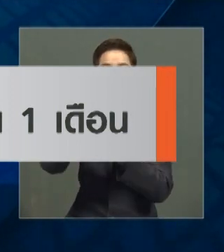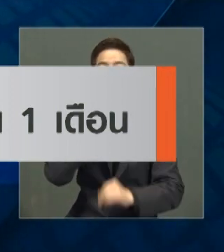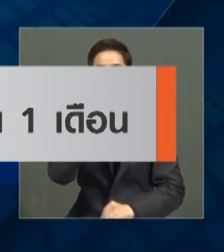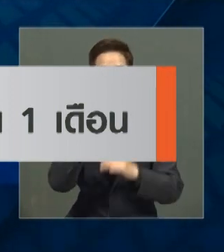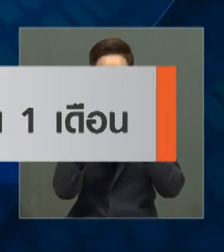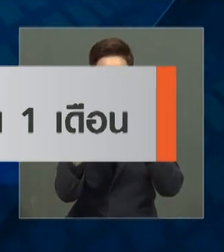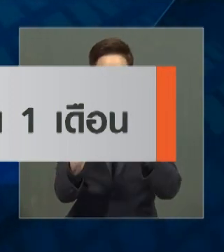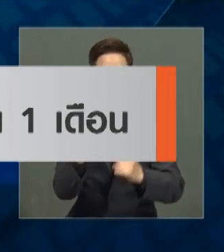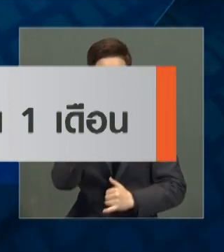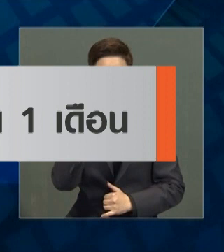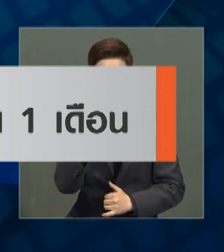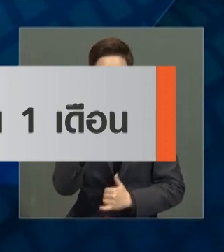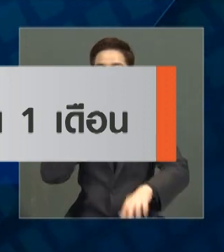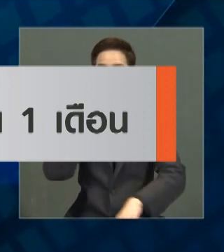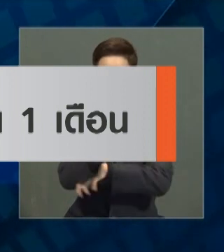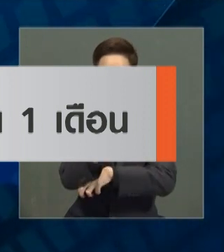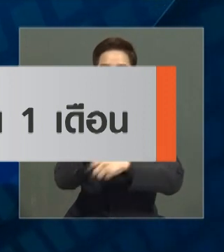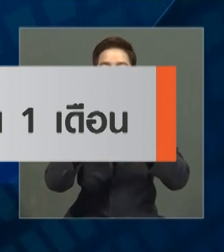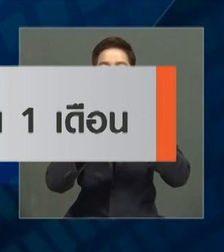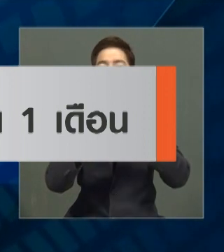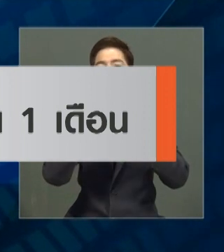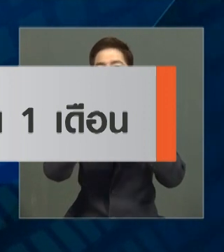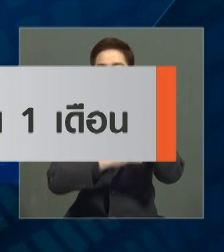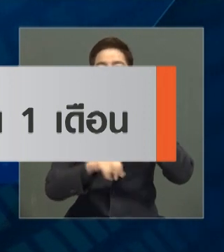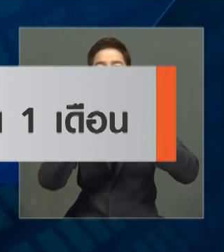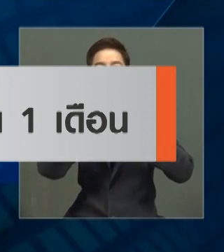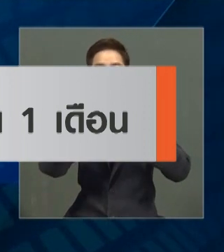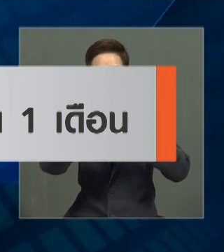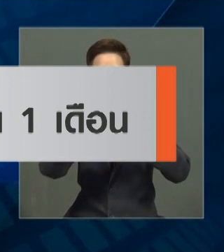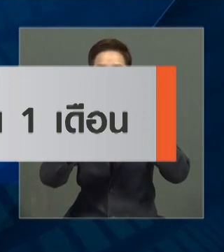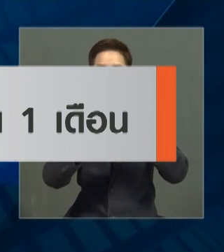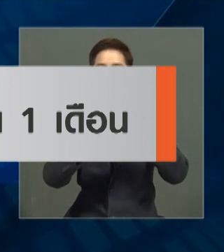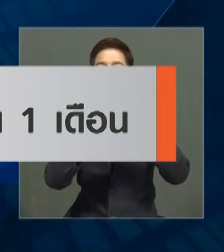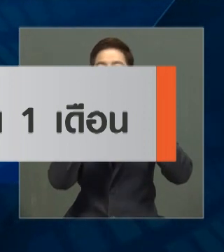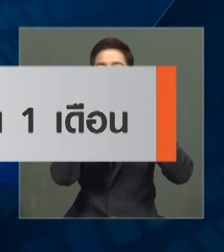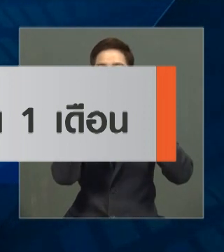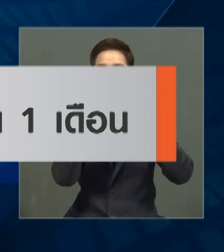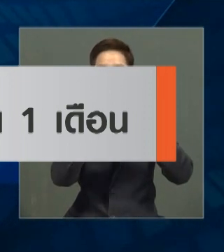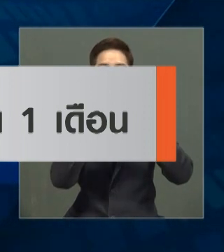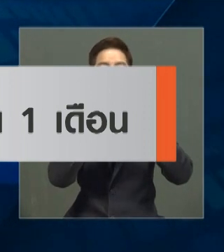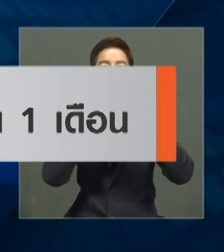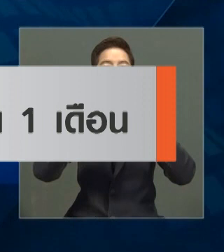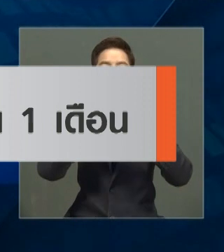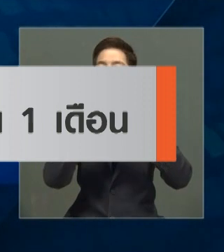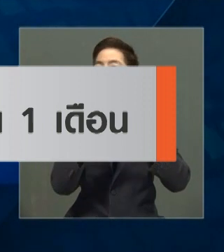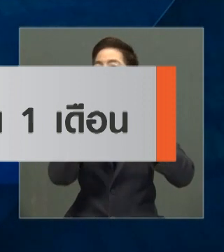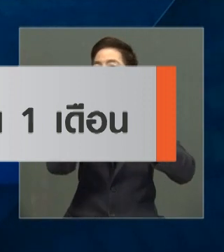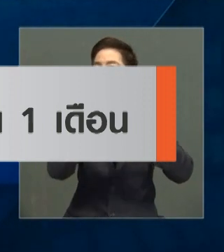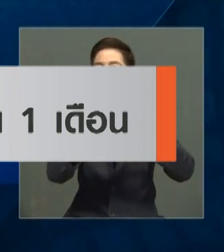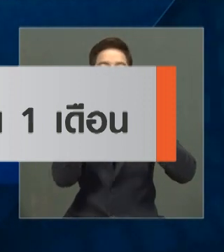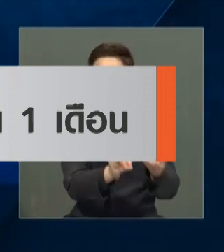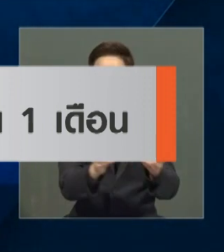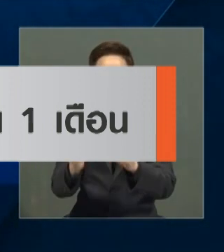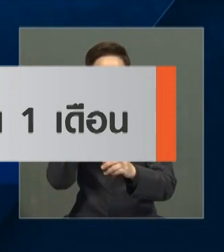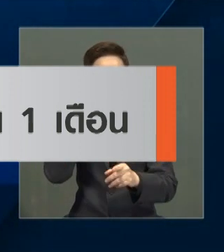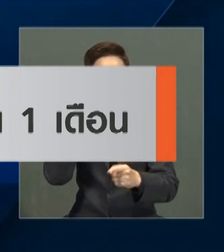คุณหมอย้ำว่าการปรับเปลี่ยนมาตรการทั้งที่ยังติดเชื้อมากกว่าวันละ 10,000 คนเป็นเพราะต้องการให้สามารถดำเนินชีวิตประจำวันได้แบบวิ